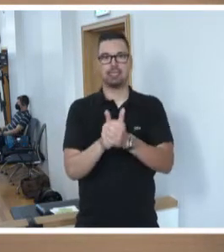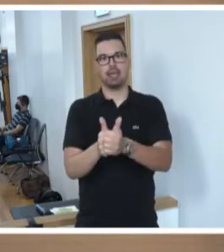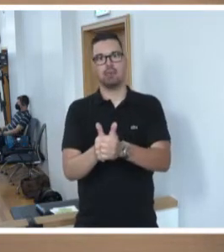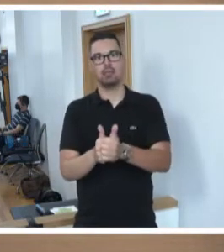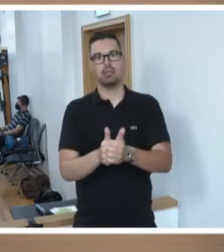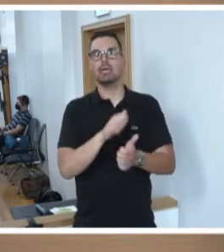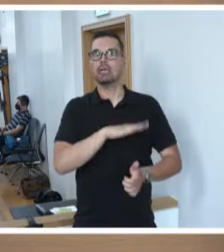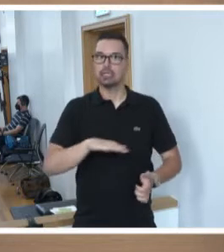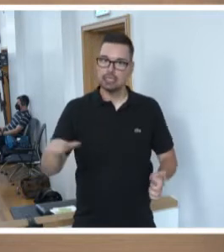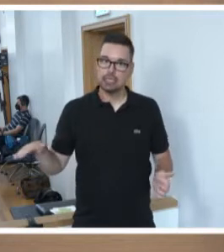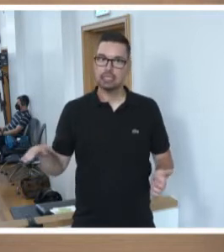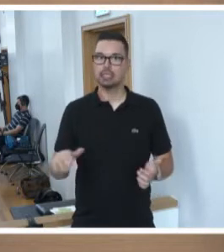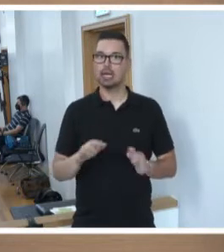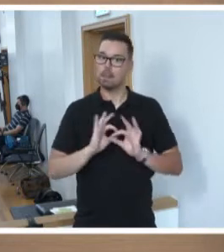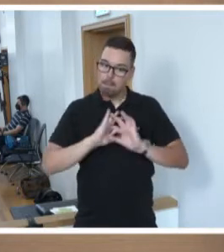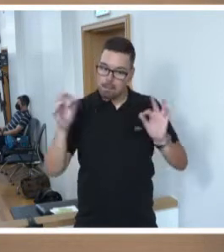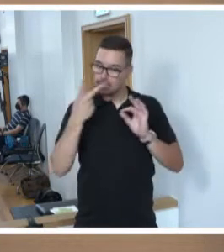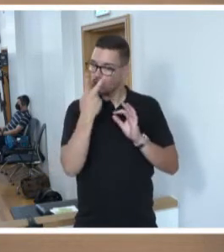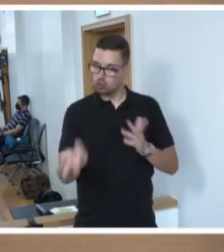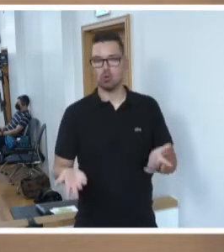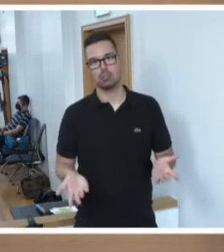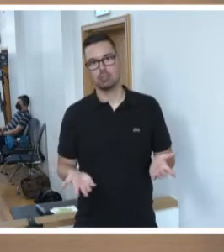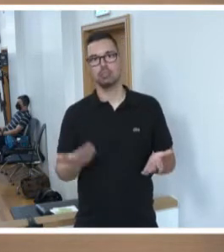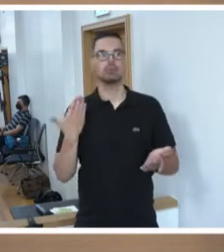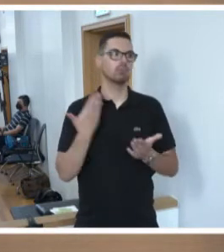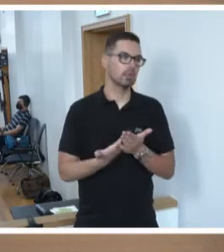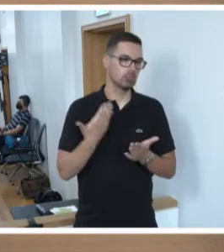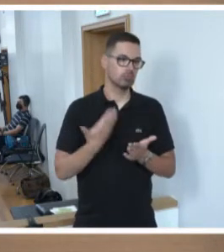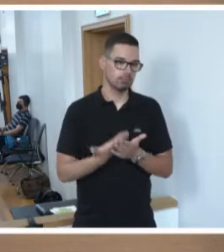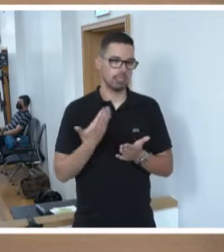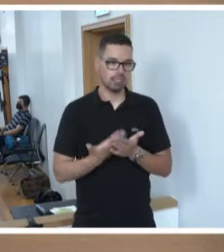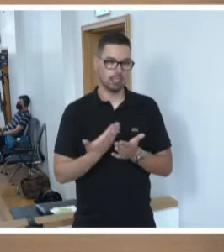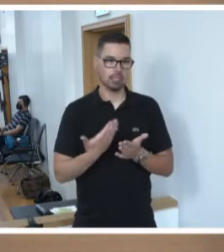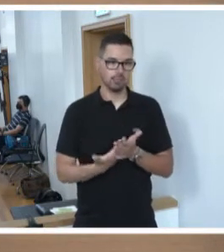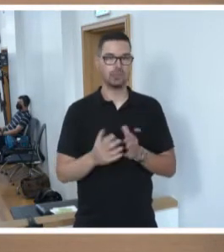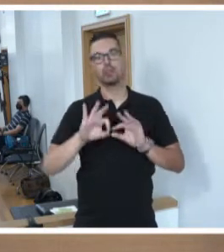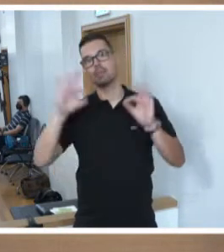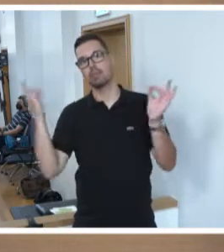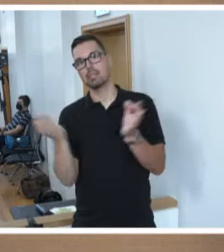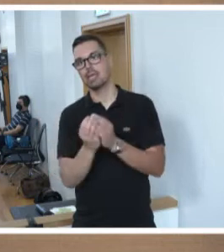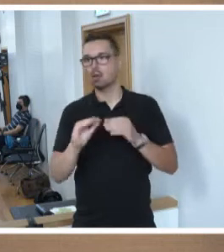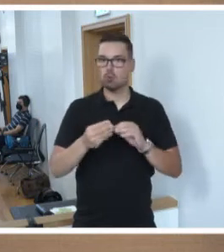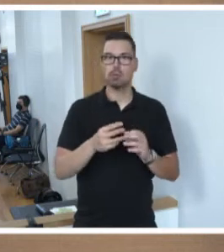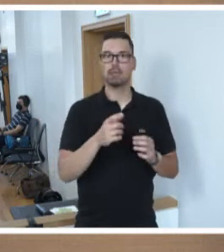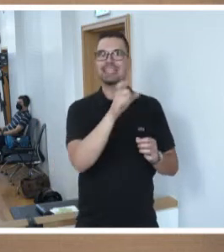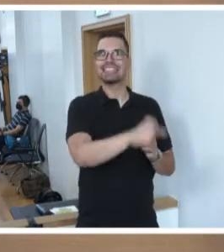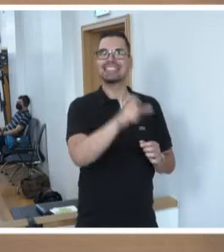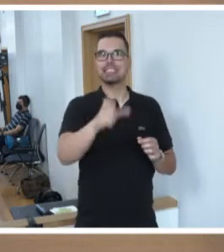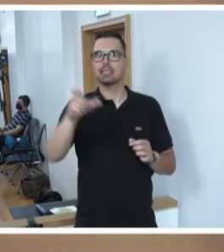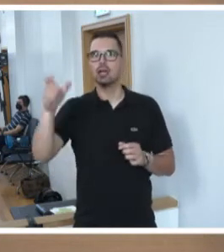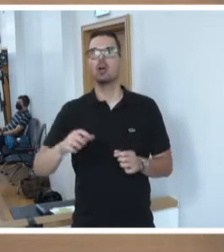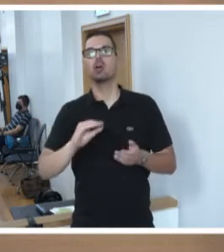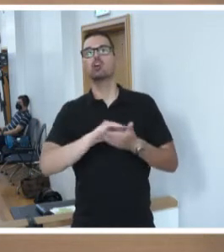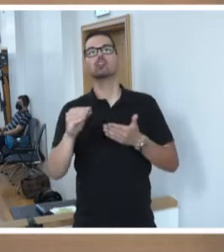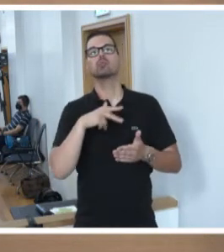Kinder auch ganzheitlich betrachtet werden. Zum Beispiel konnten bisher bei familiären Problemen einzelner Kinder die